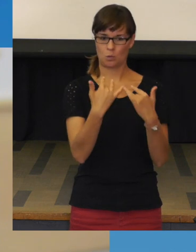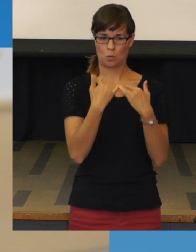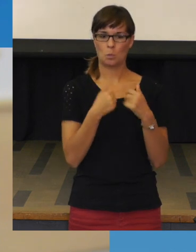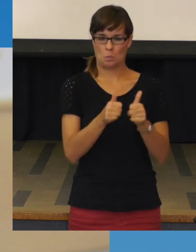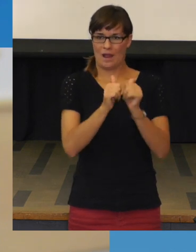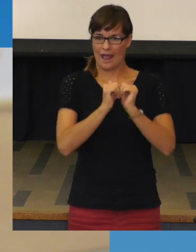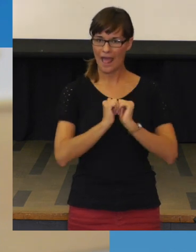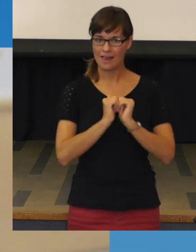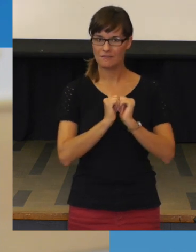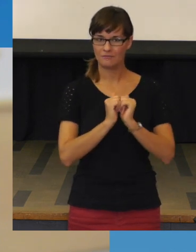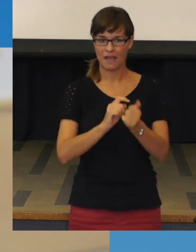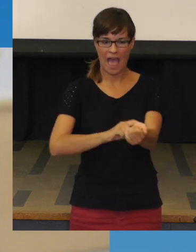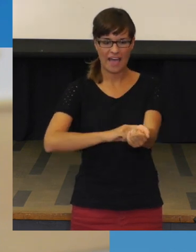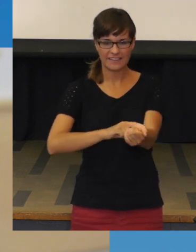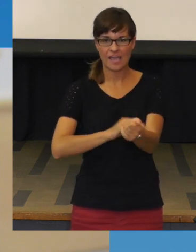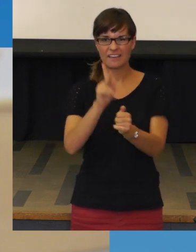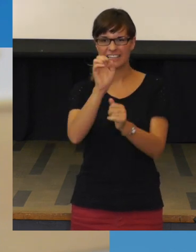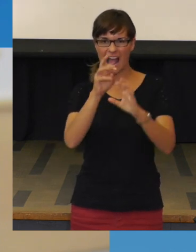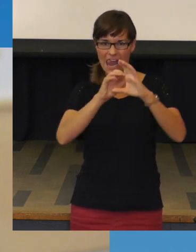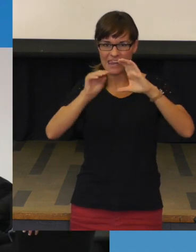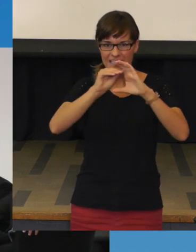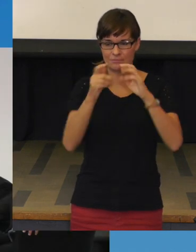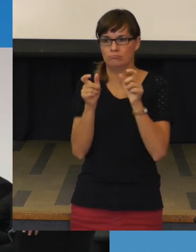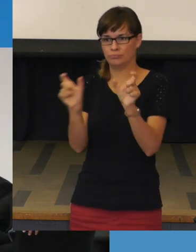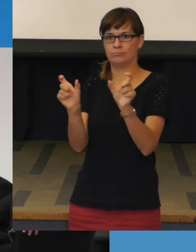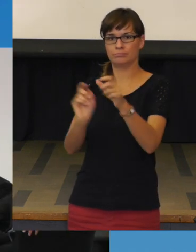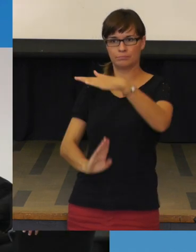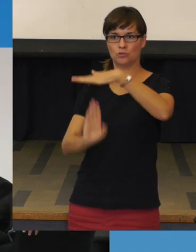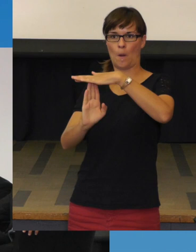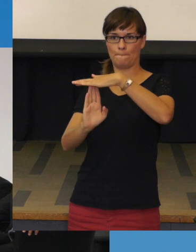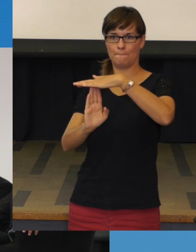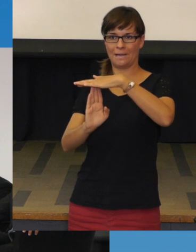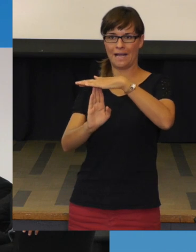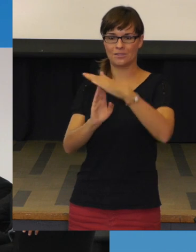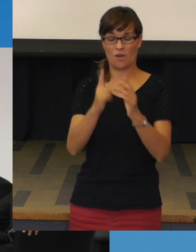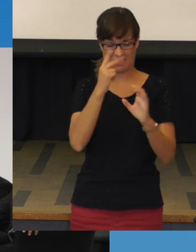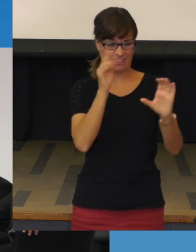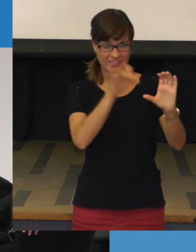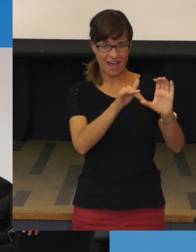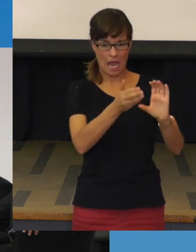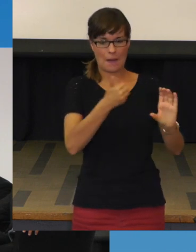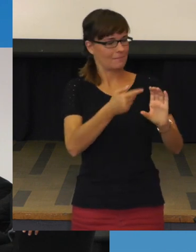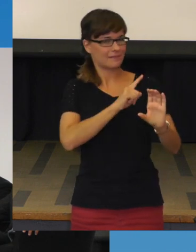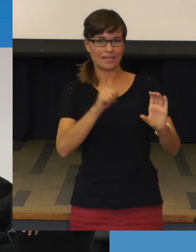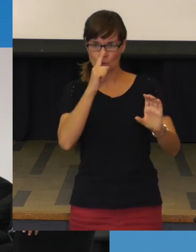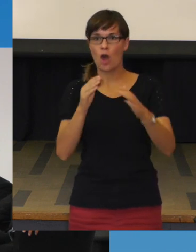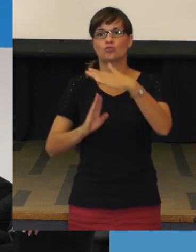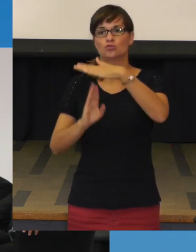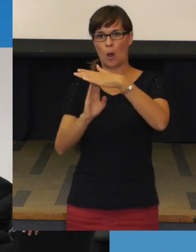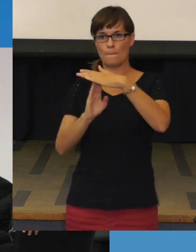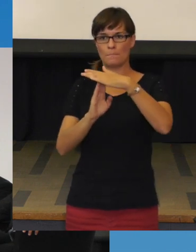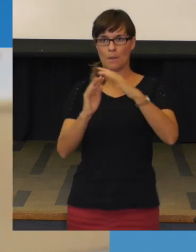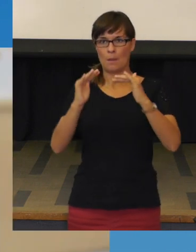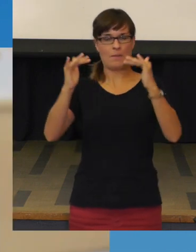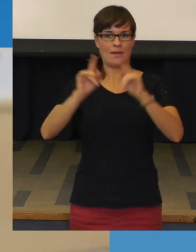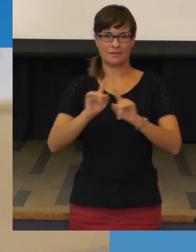könnte, um die Verkalkung zu stoppen, also nicht rückgängig zu machen, sondern zu verstoppen. Was ist Ihnen